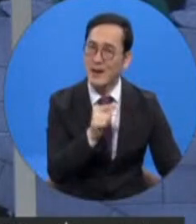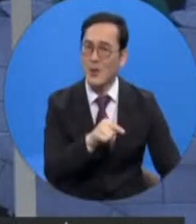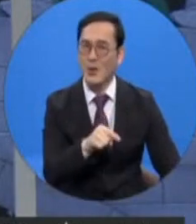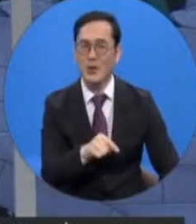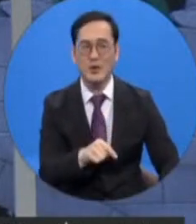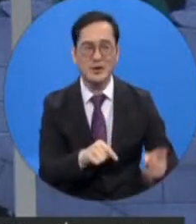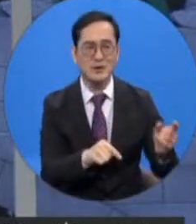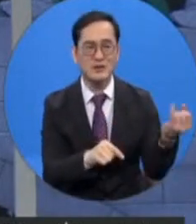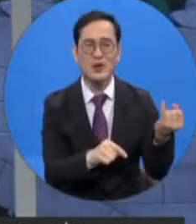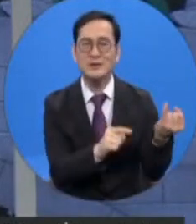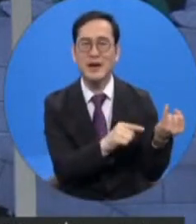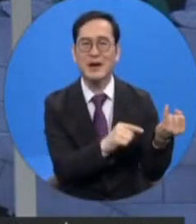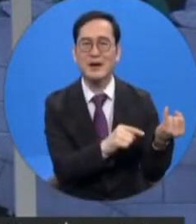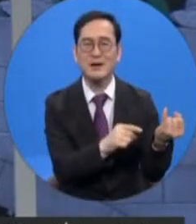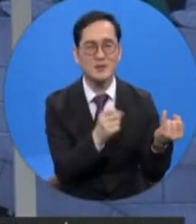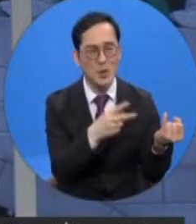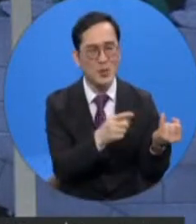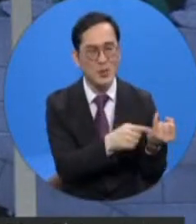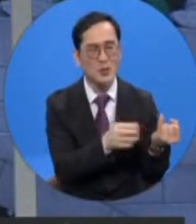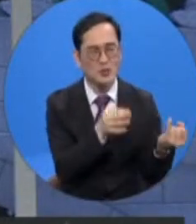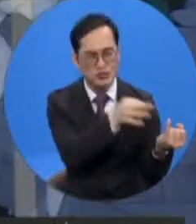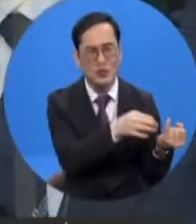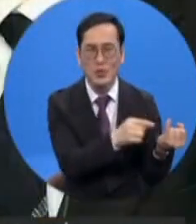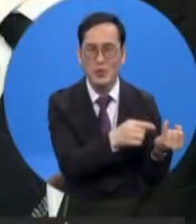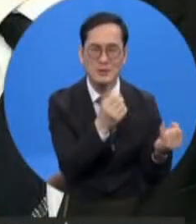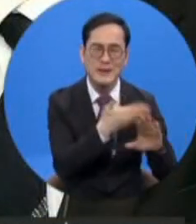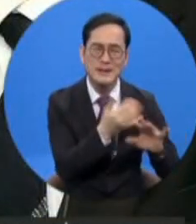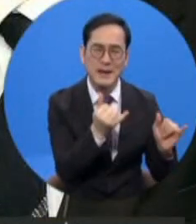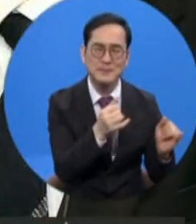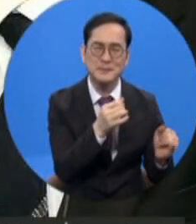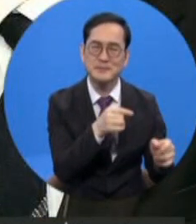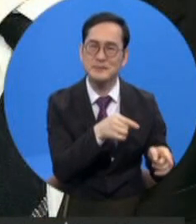장남이 맞는지 여부부터 확인해 보겠습니다.